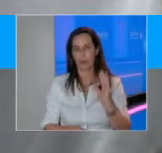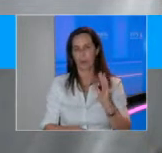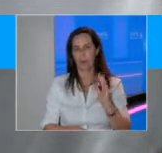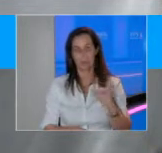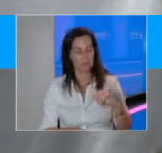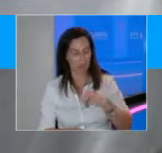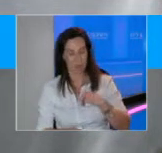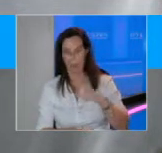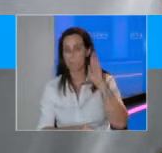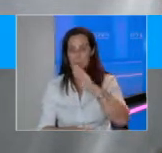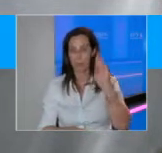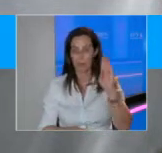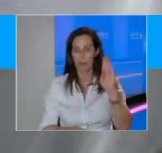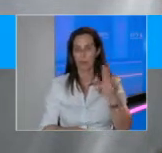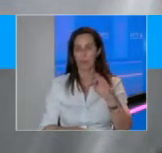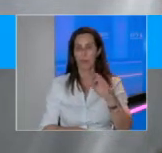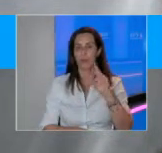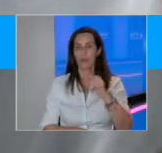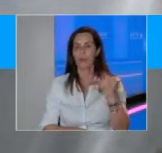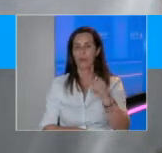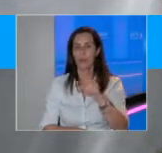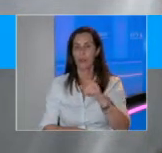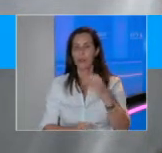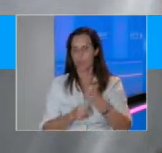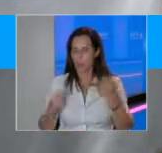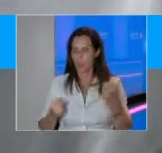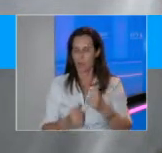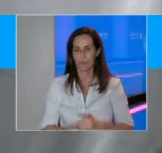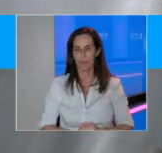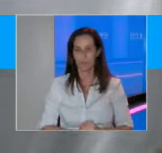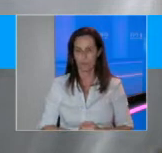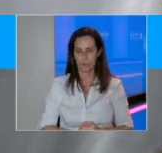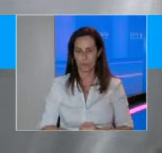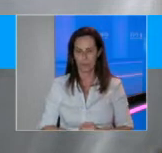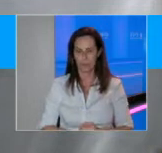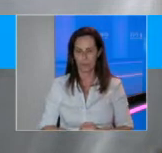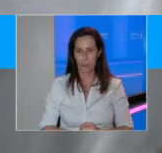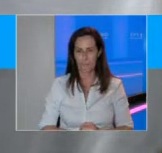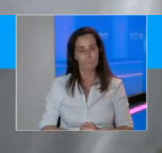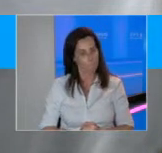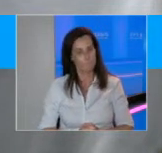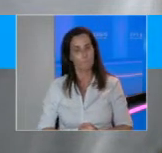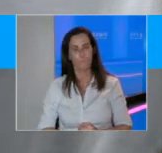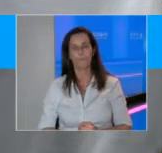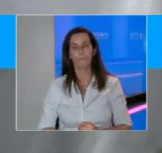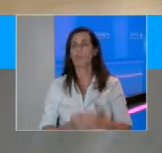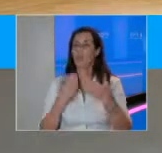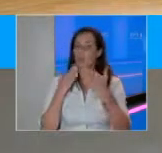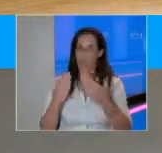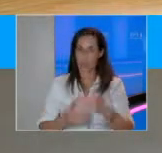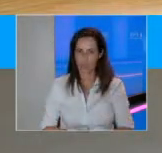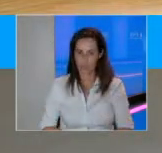אומר שבהחלט ביבי נתניהו שלח את שני הרמטכ"לים האלה לטירונות מחודשת, אני איבדו את התמימות. יפה. אבי בניהו, תודה